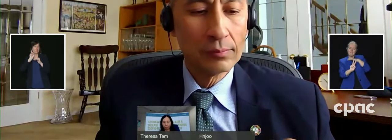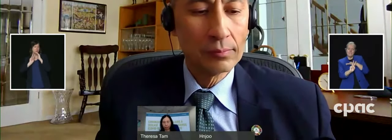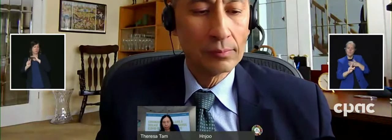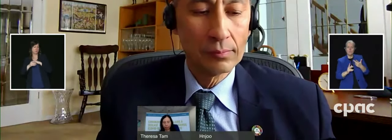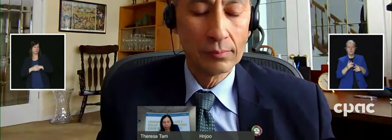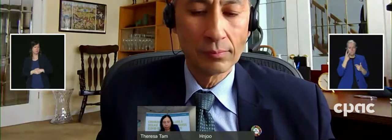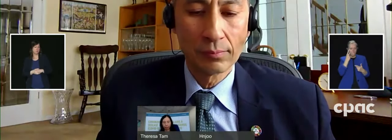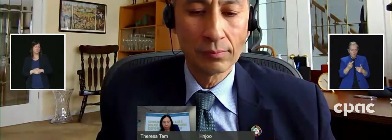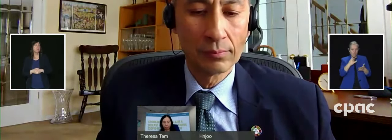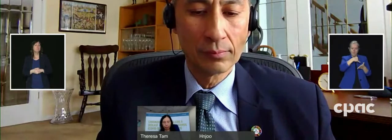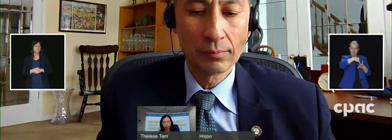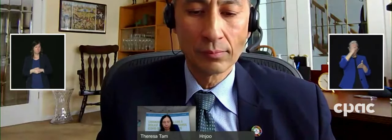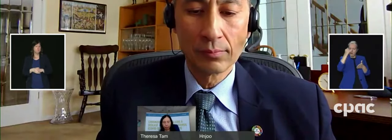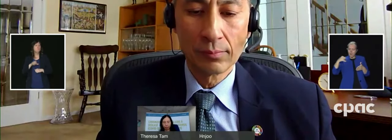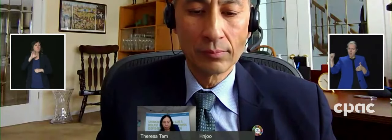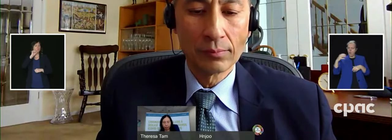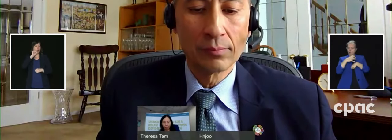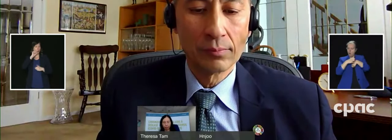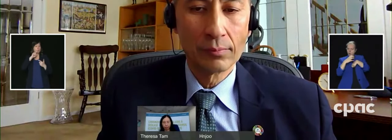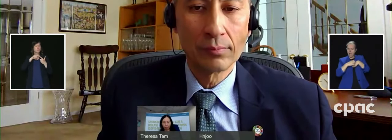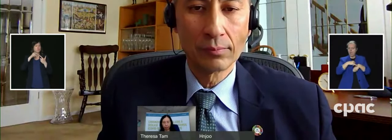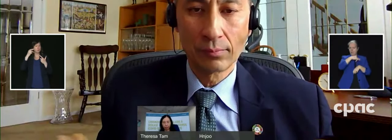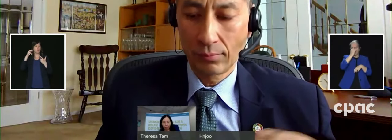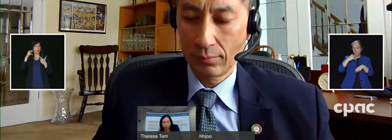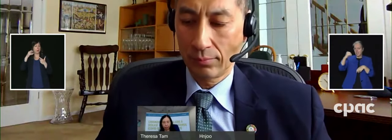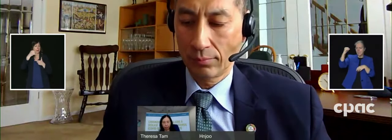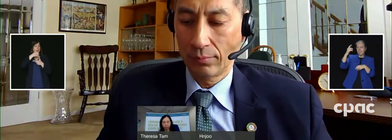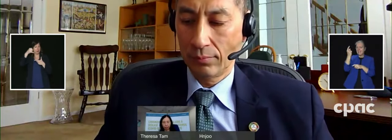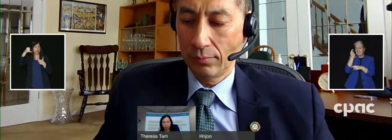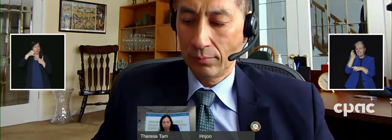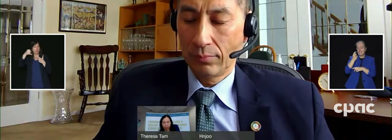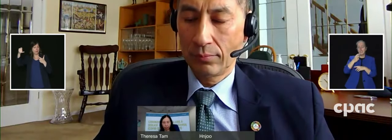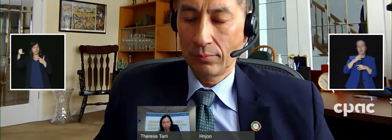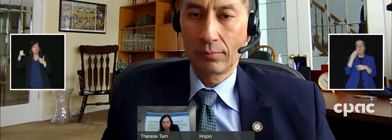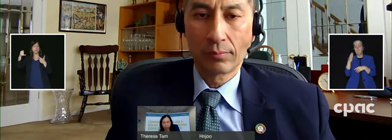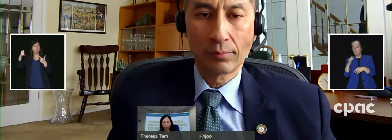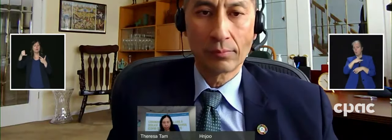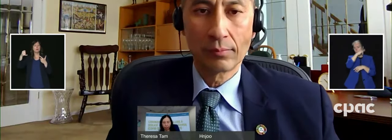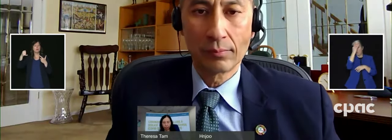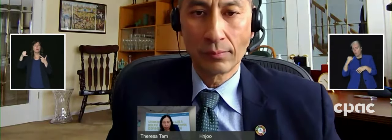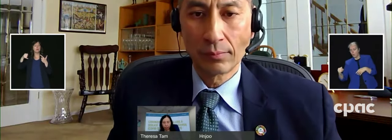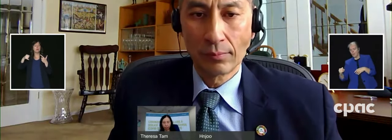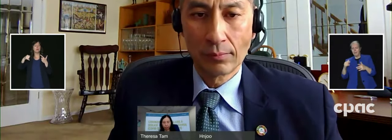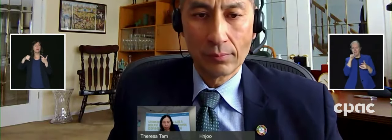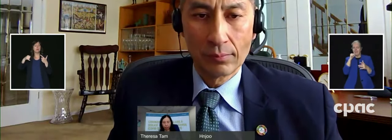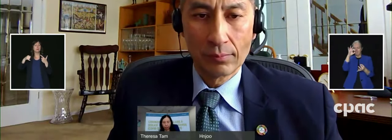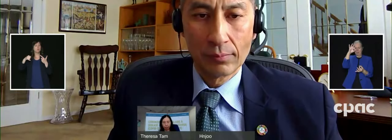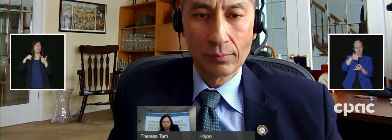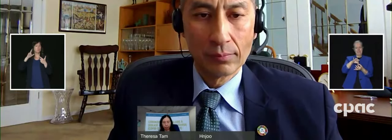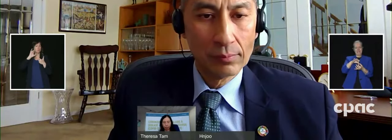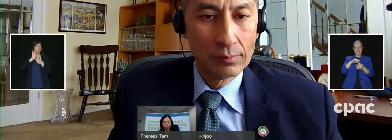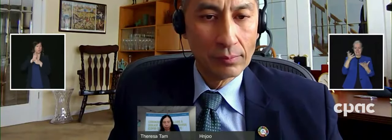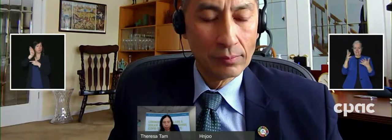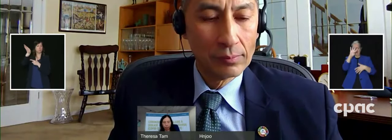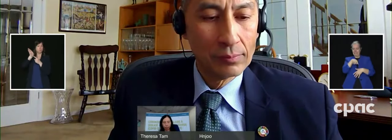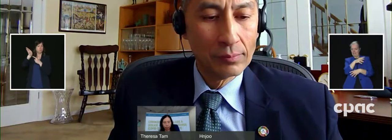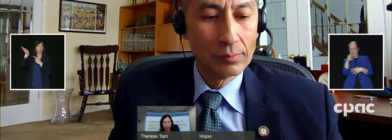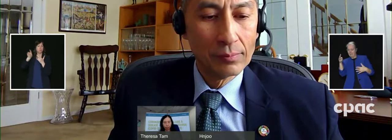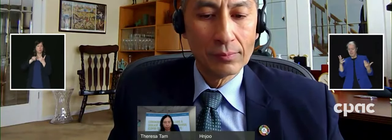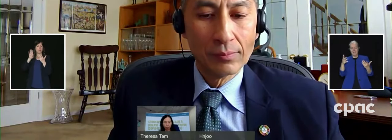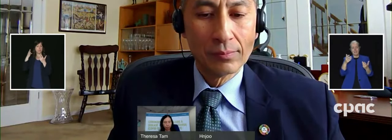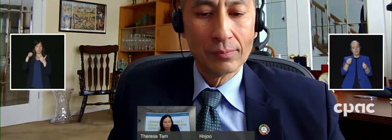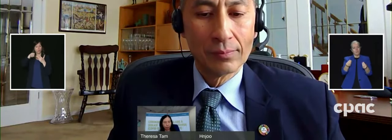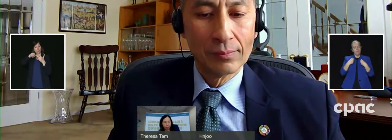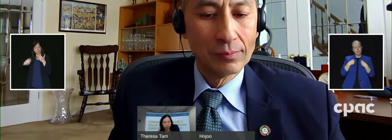ligne orange, la ligne grise monte très rapidement, la ligne bleue descend, mais le graphique n'est pas super précis en termes de termes. Pouvez-vous nous donner, par exemple, le